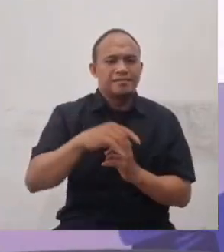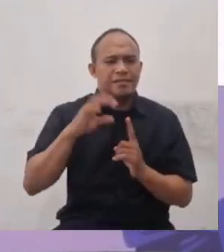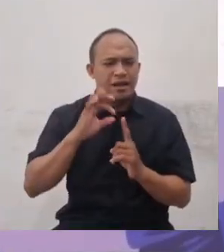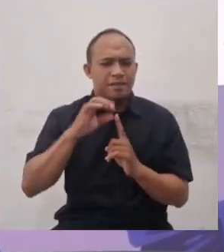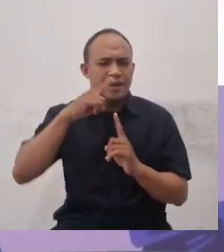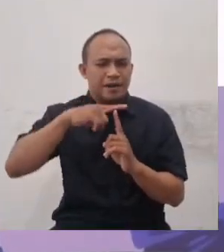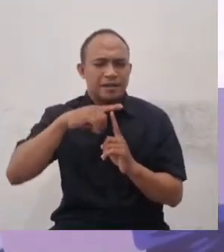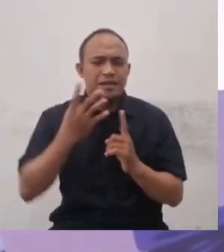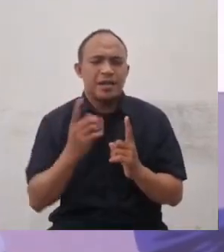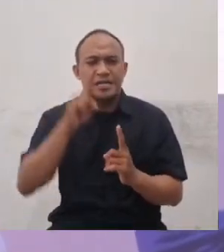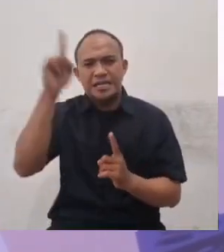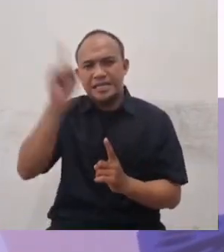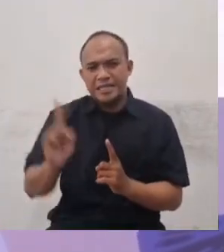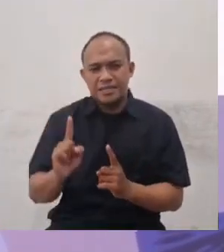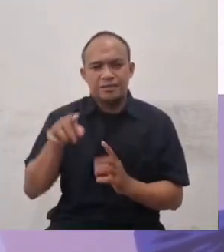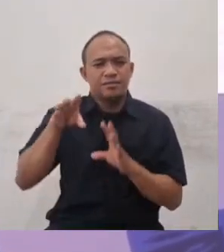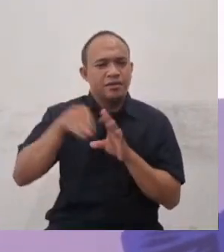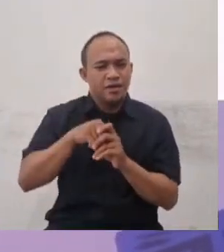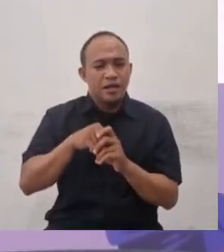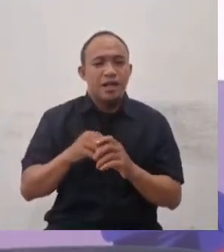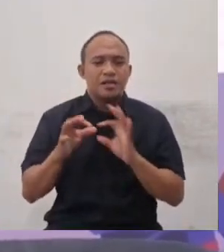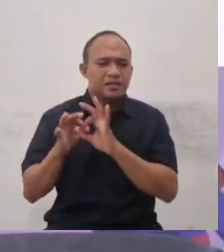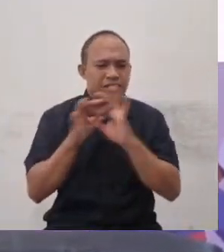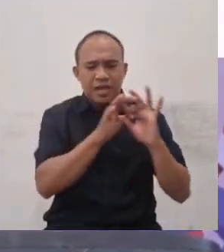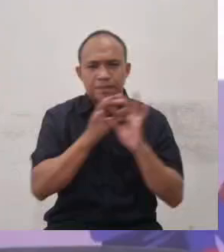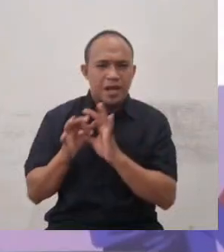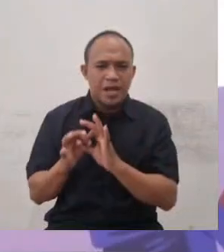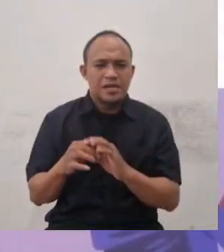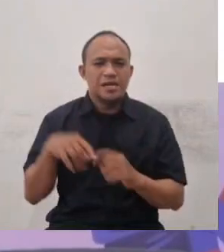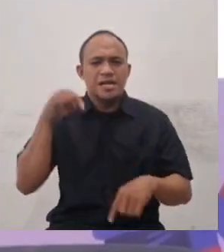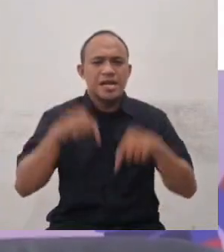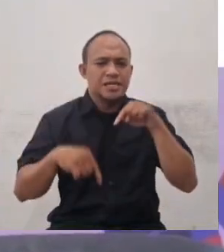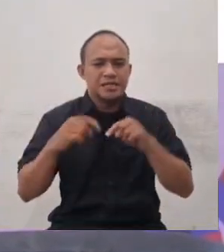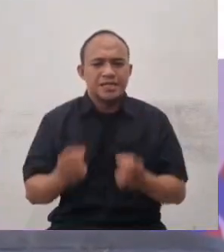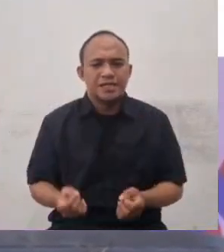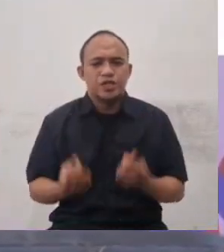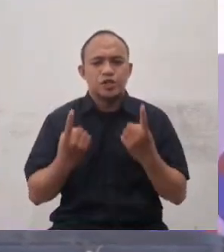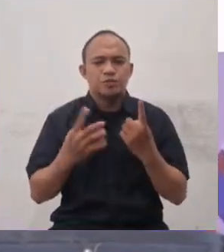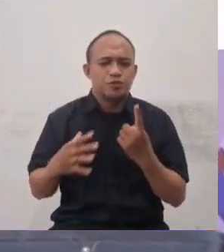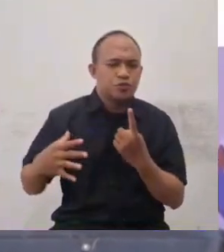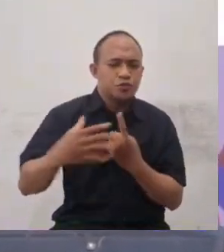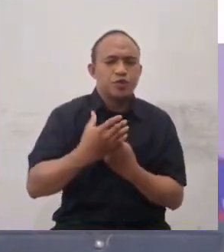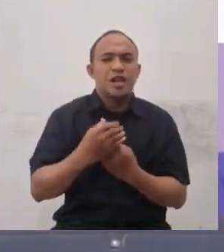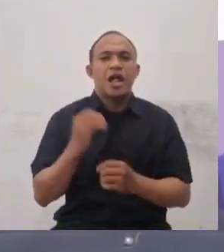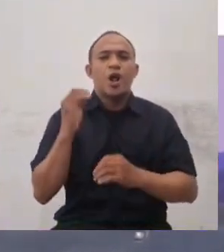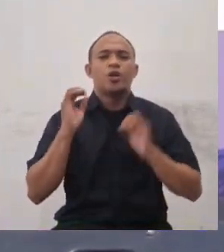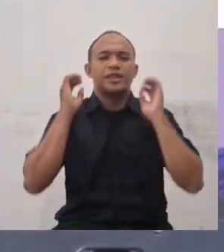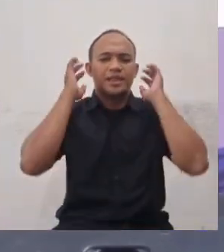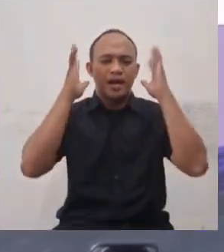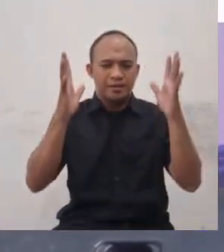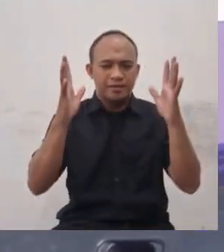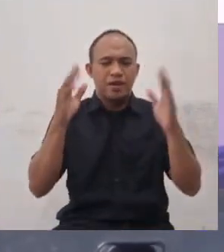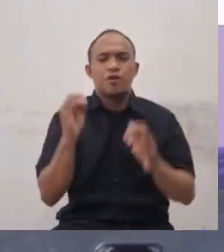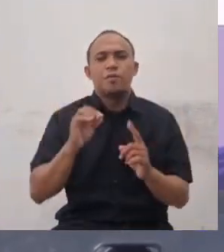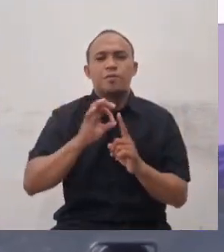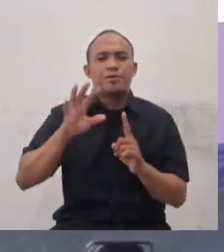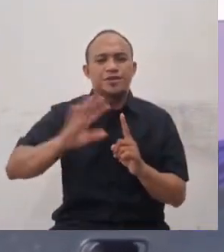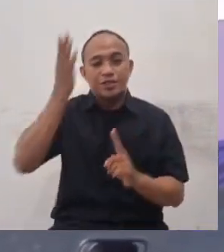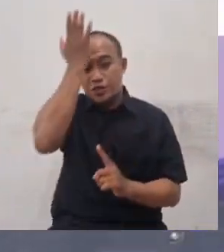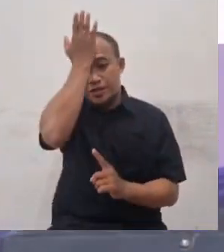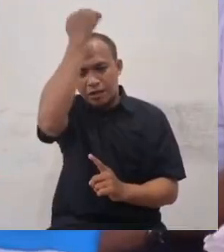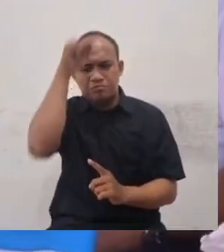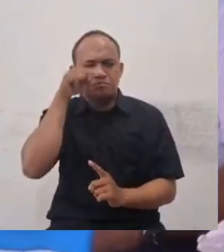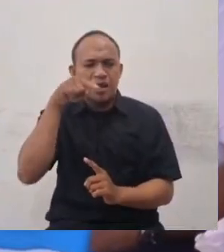PT PLN Nusantara Power bekerjasama dengan Dinas Lingkungan Hidup dan Kehutanan Provinsi Gorontalo dalam